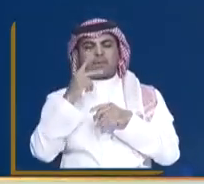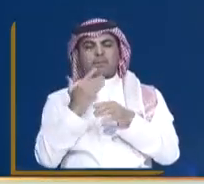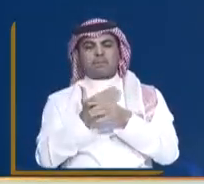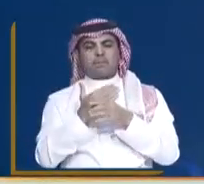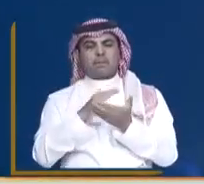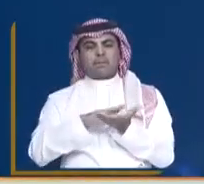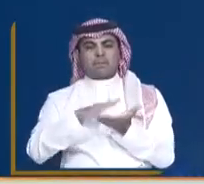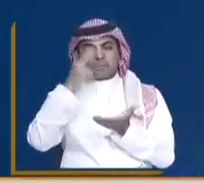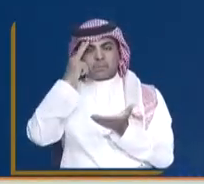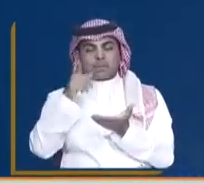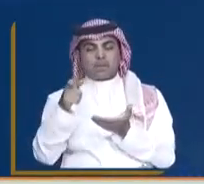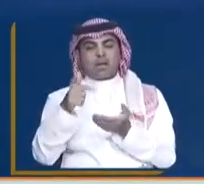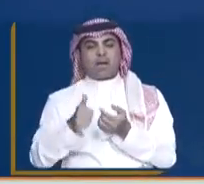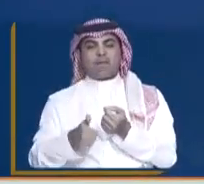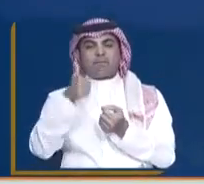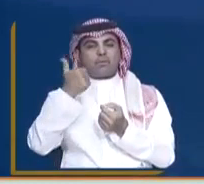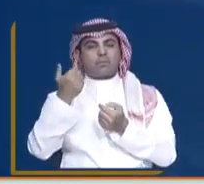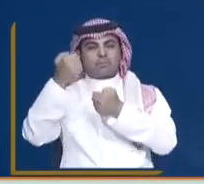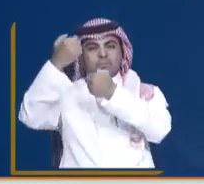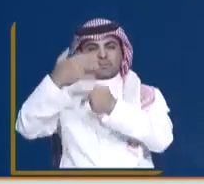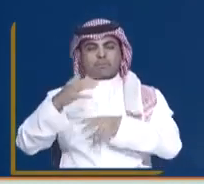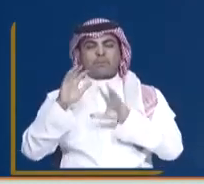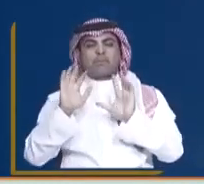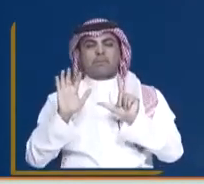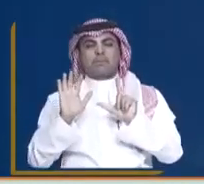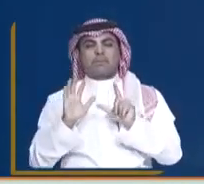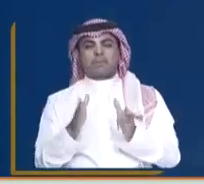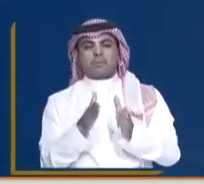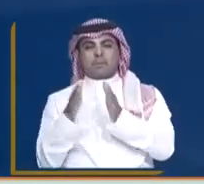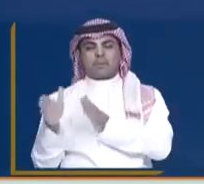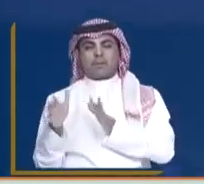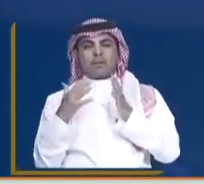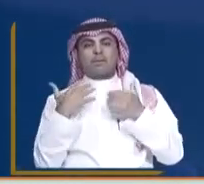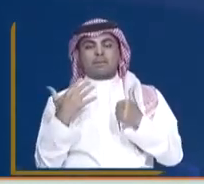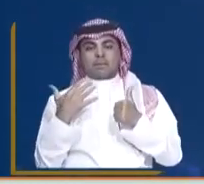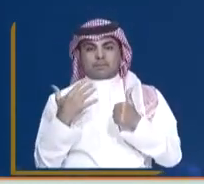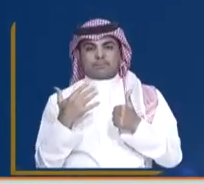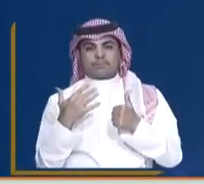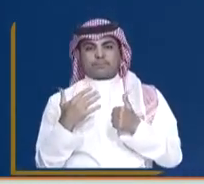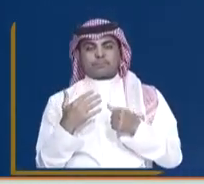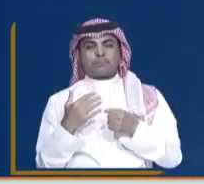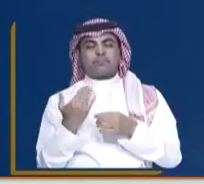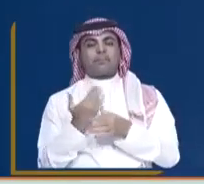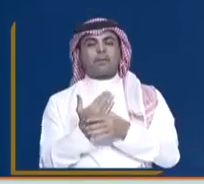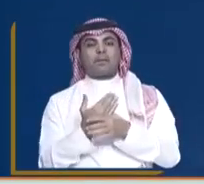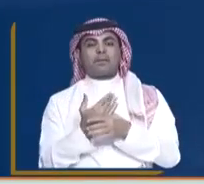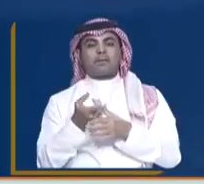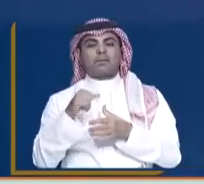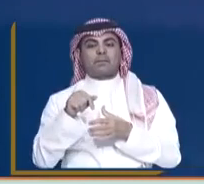اضافه الى ذلك ايضا احتلينا المرتبه 16 من خيل من خلال